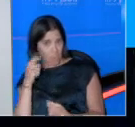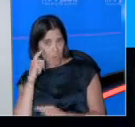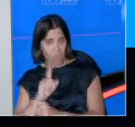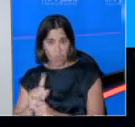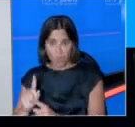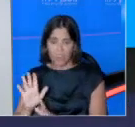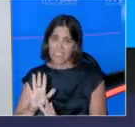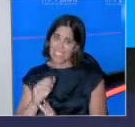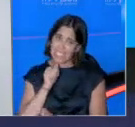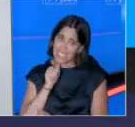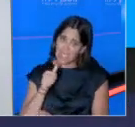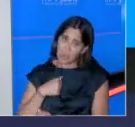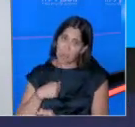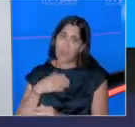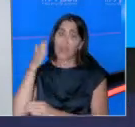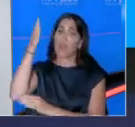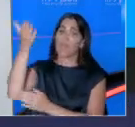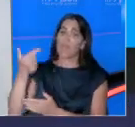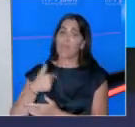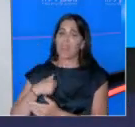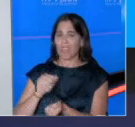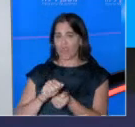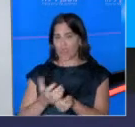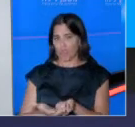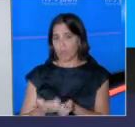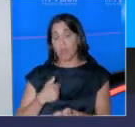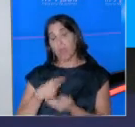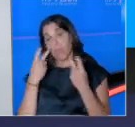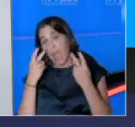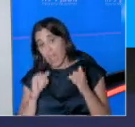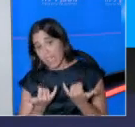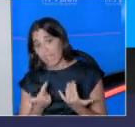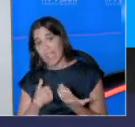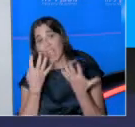אני לא רוצה, אני יודעת, אני לא רוצה להתנבא. הנבואה ניתנה לשוטים. אני מעריך.